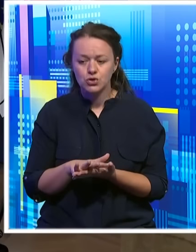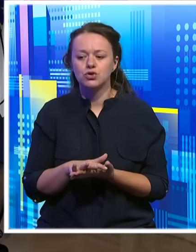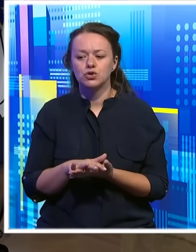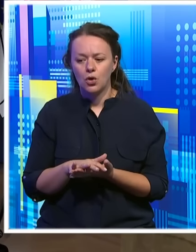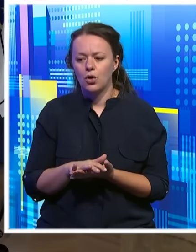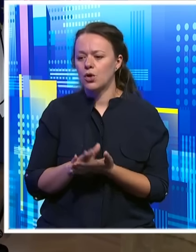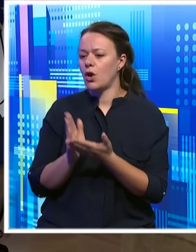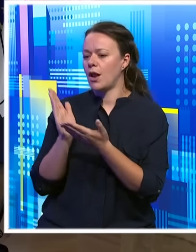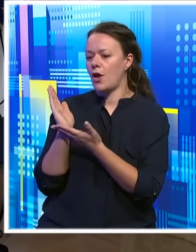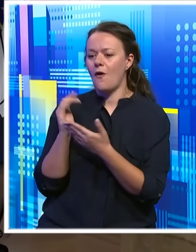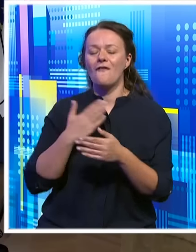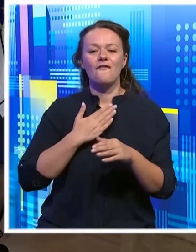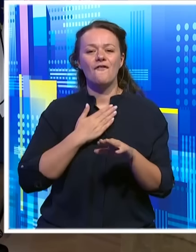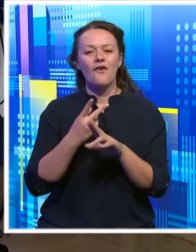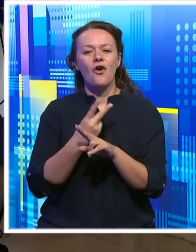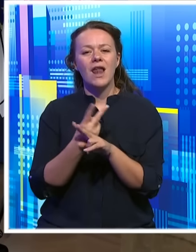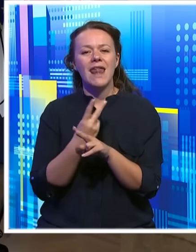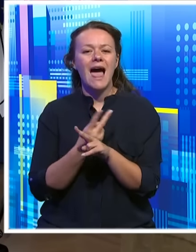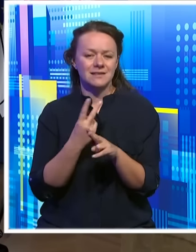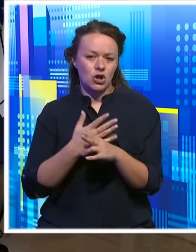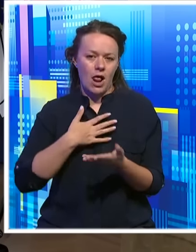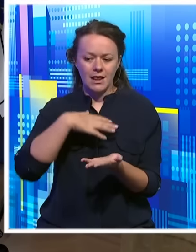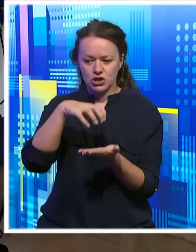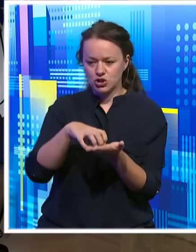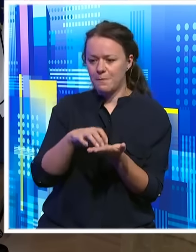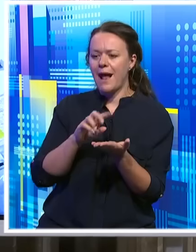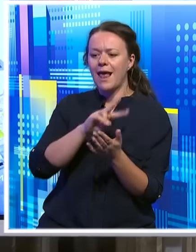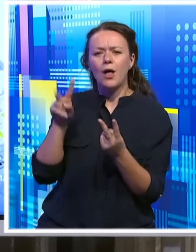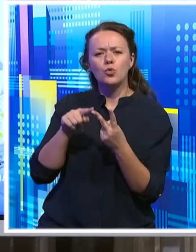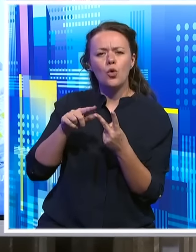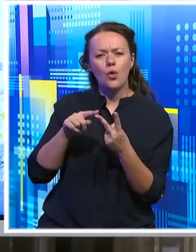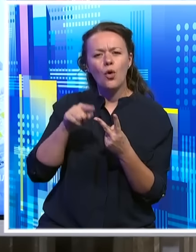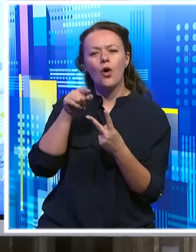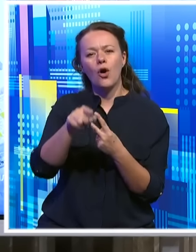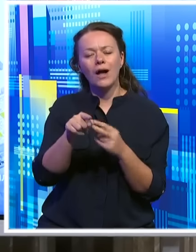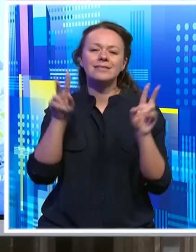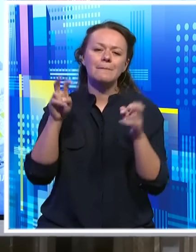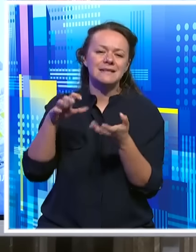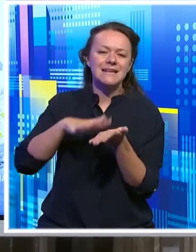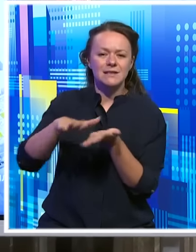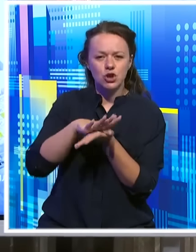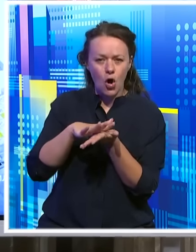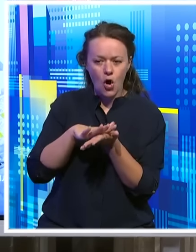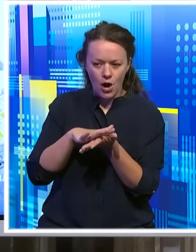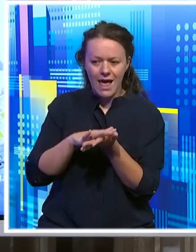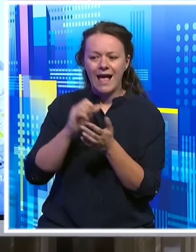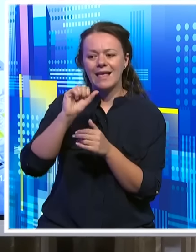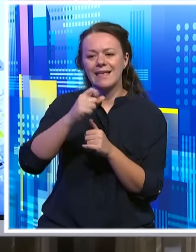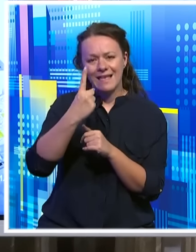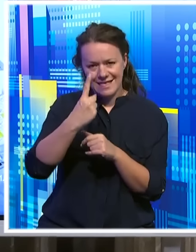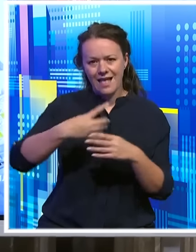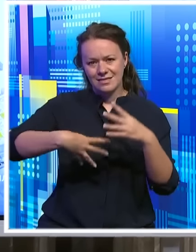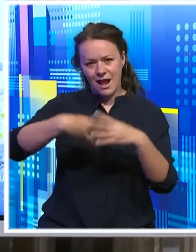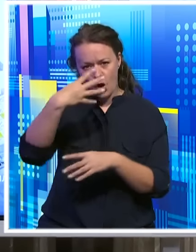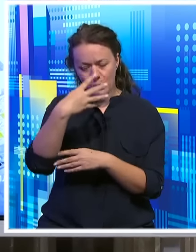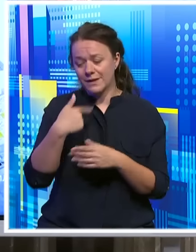naš nacionalni paviljon, ovo je ta tematska zona, ovo je jedan objekat, a ne dva, to smo radili